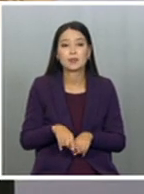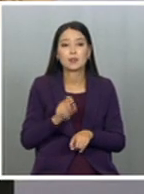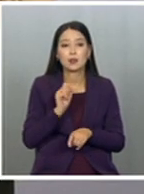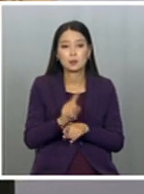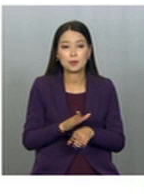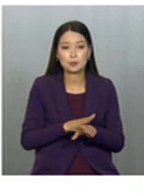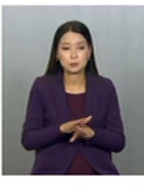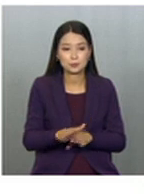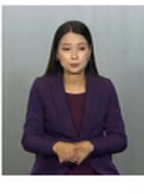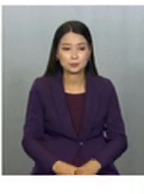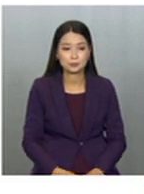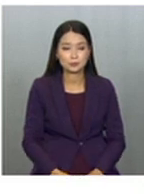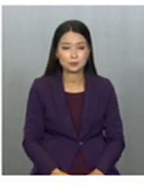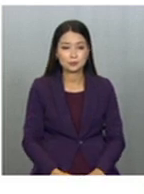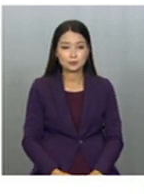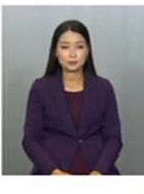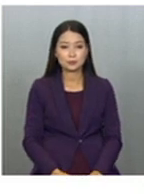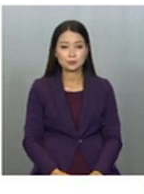орындаңыздар.